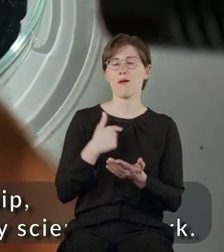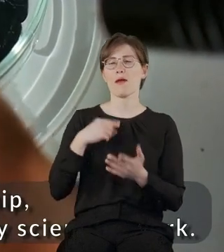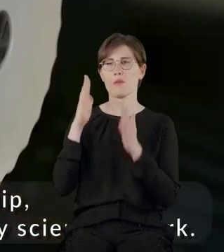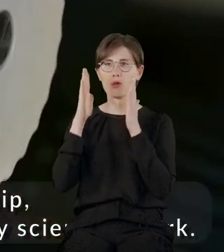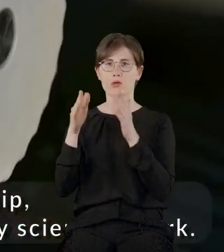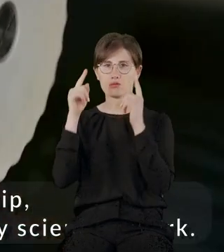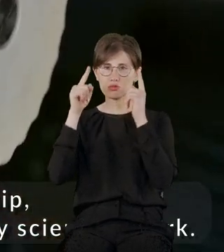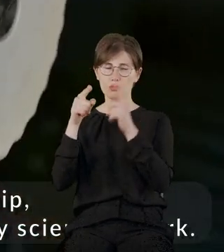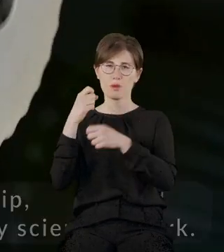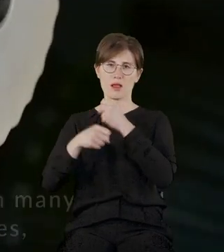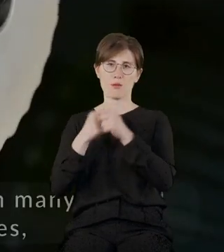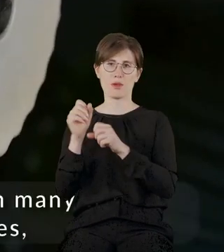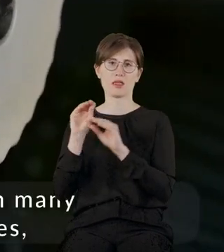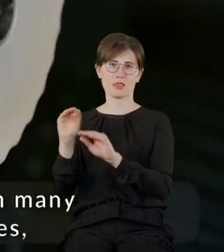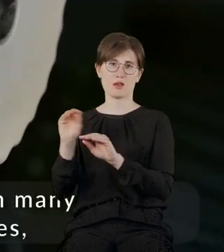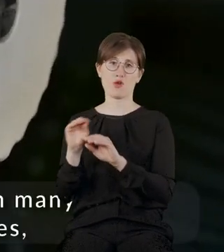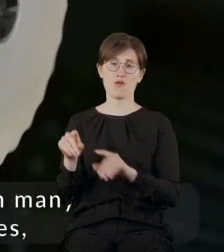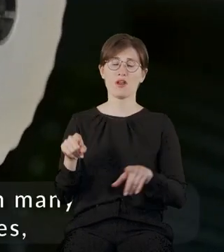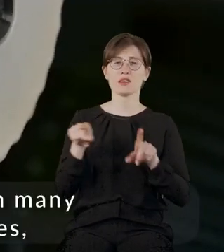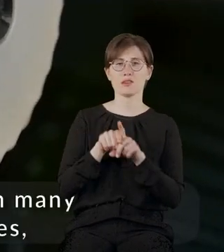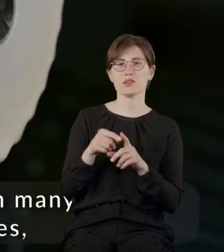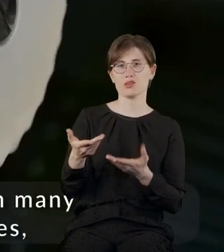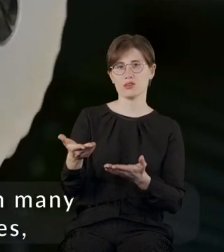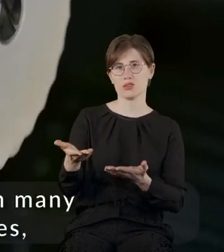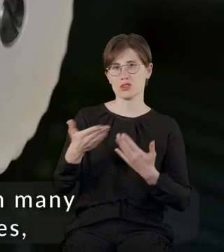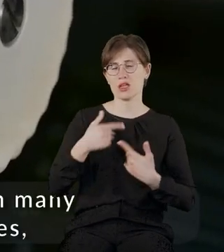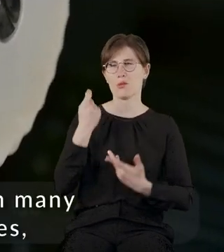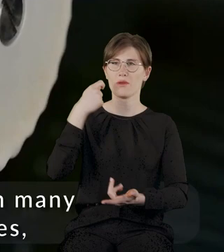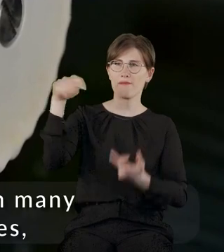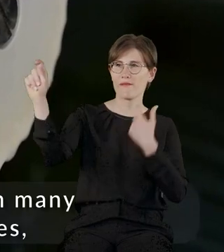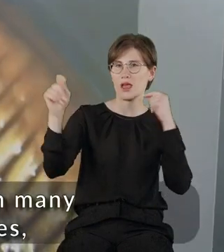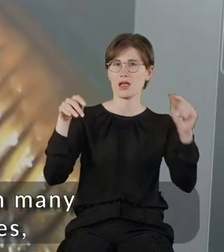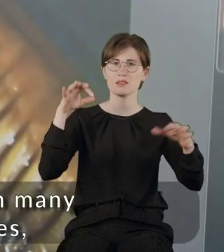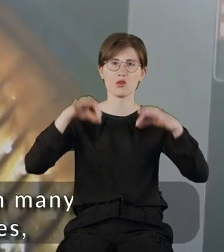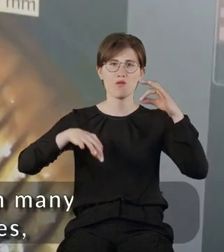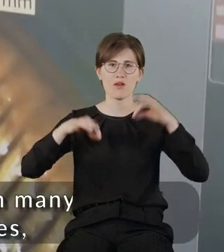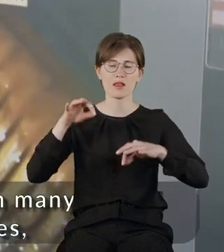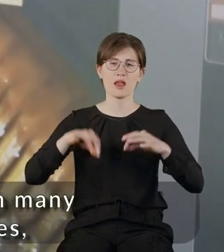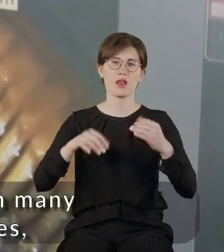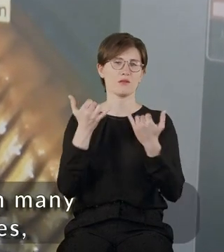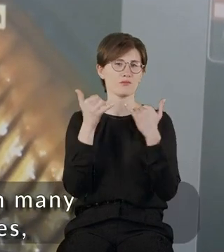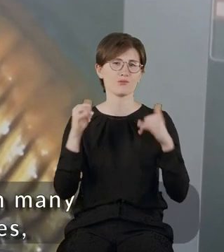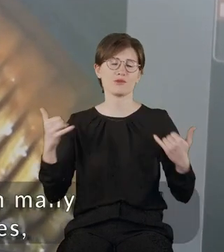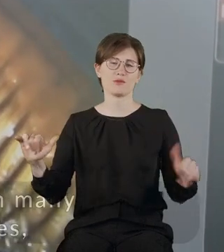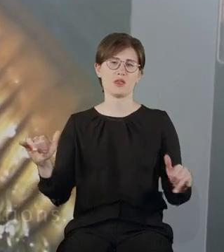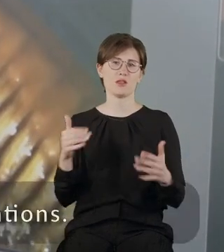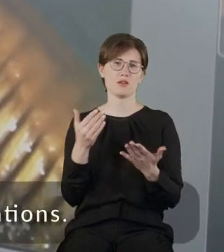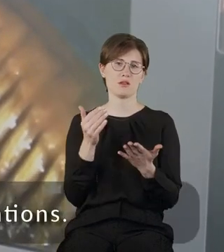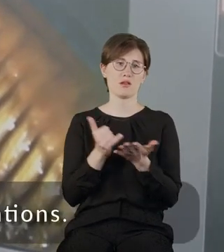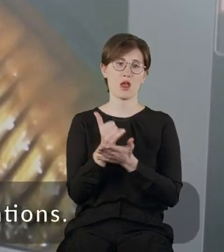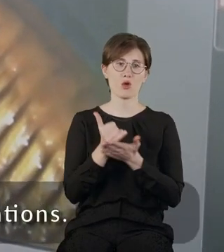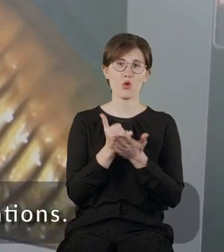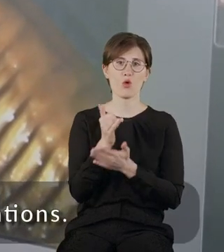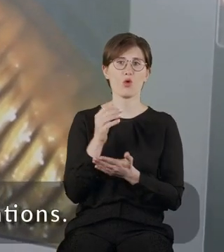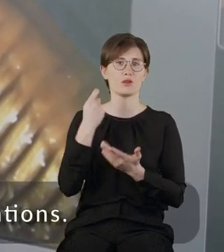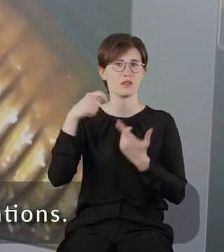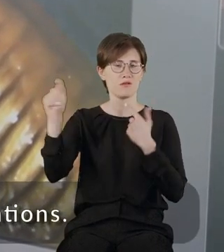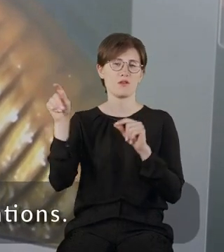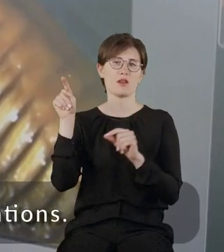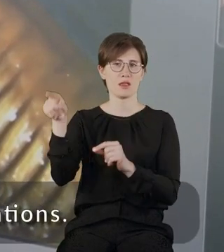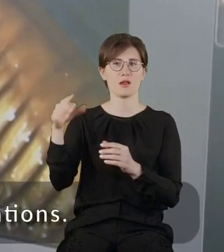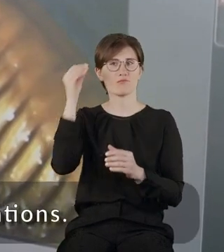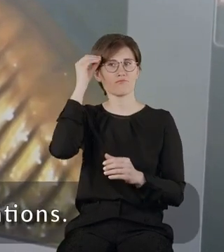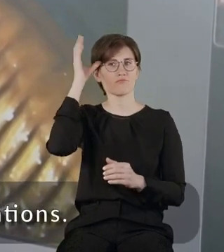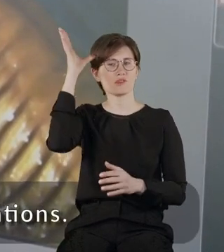pracy naukowej. No a ponadto dało mi możliwości wielu wyjazdów, czy na konferencje, czy uczestniczyć w kursach, które znacząco podniosły moje